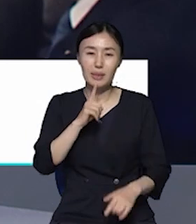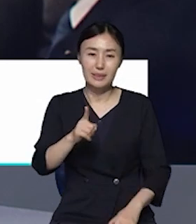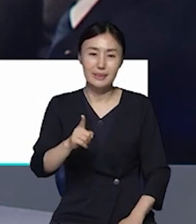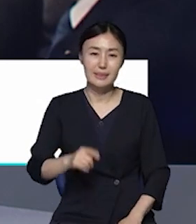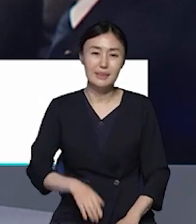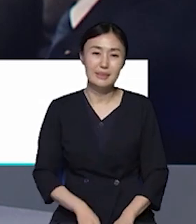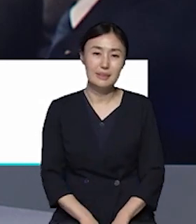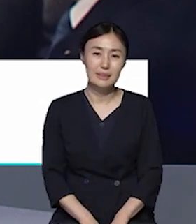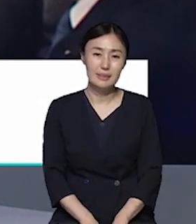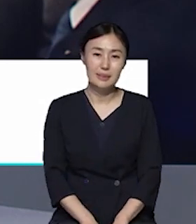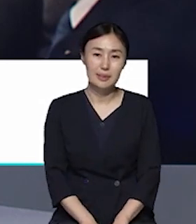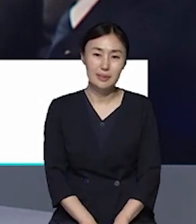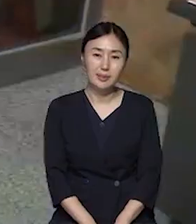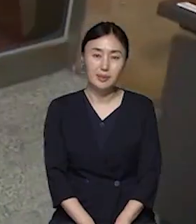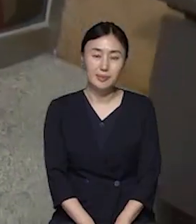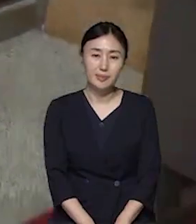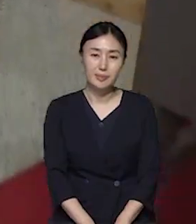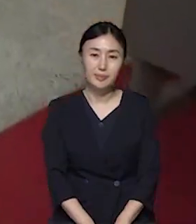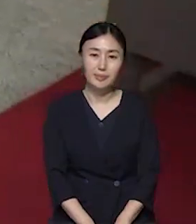기자입니다.